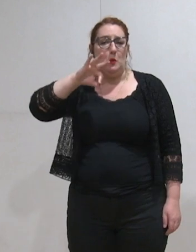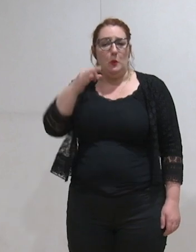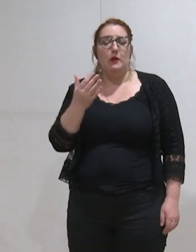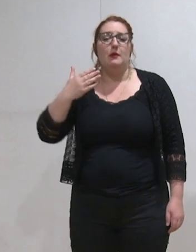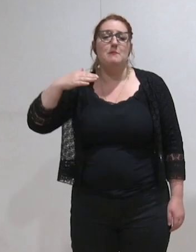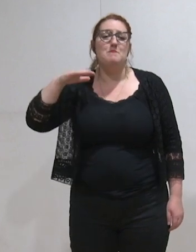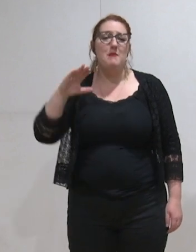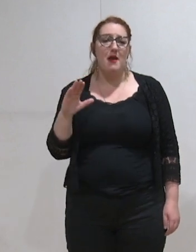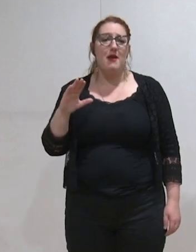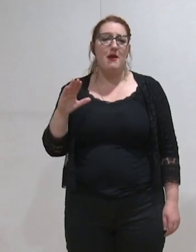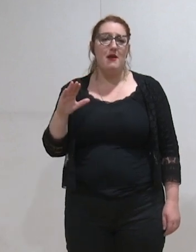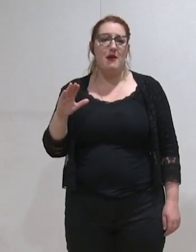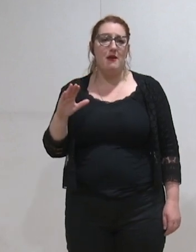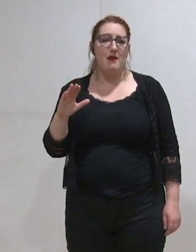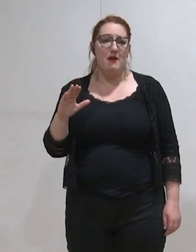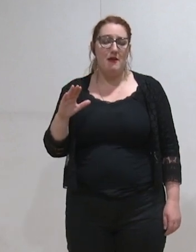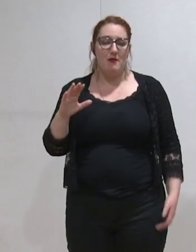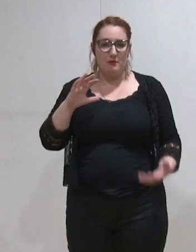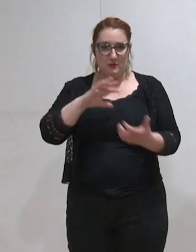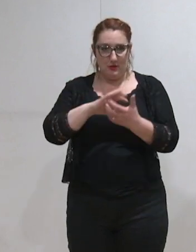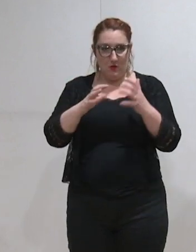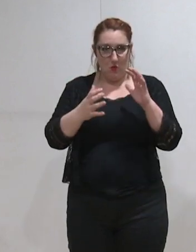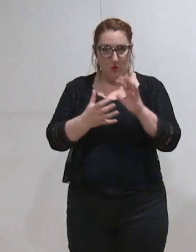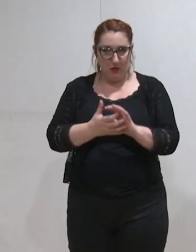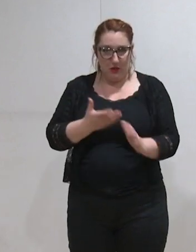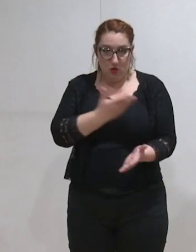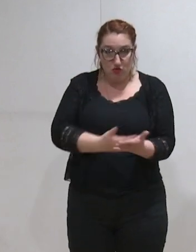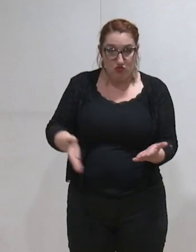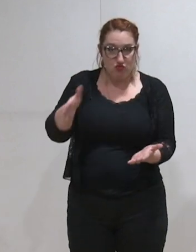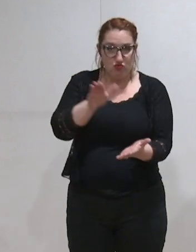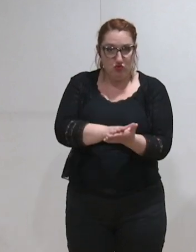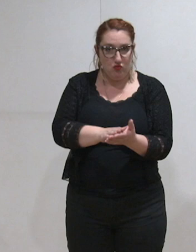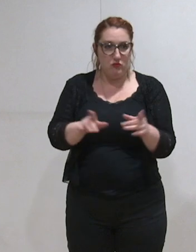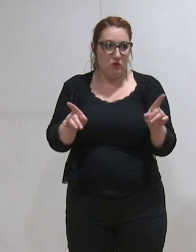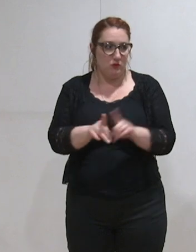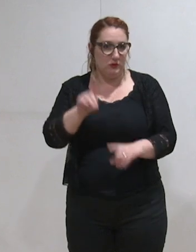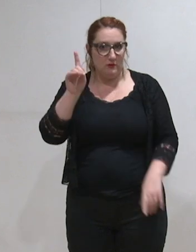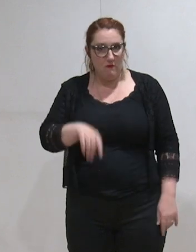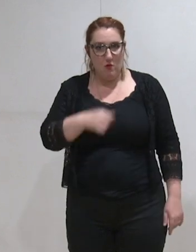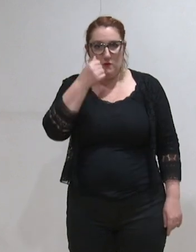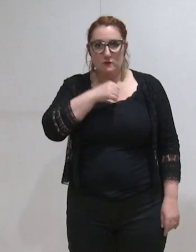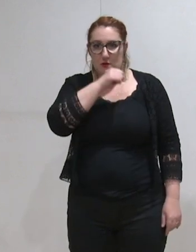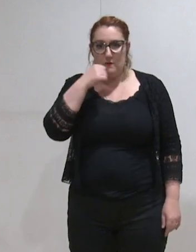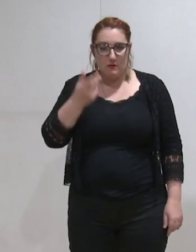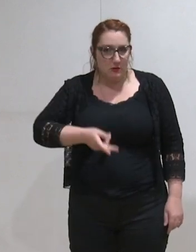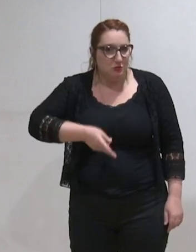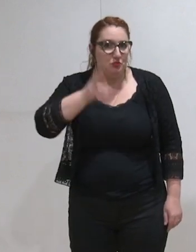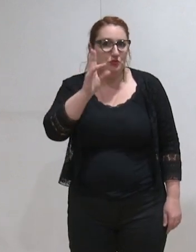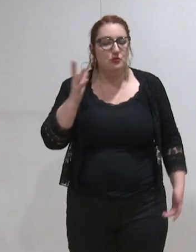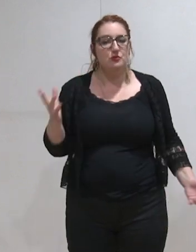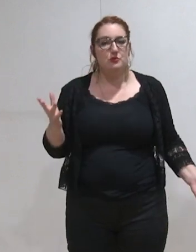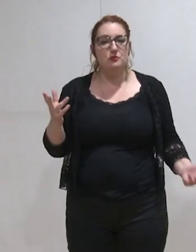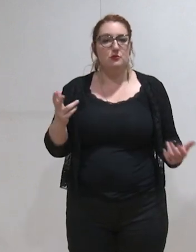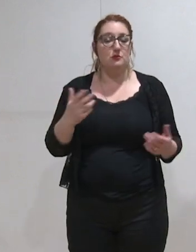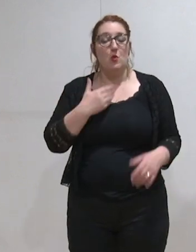mais cela sera beaucoup plus compliqué et cela demandera beaucoup plus de sacrifice notamment pour un autre argument